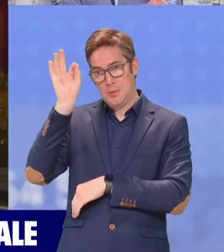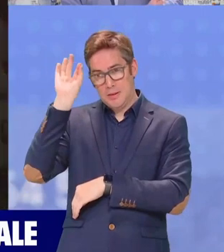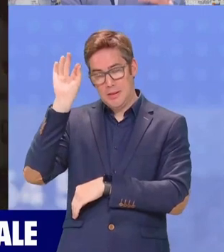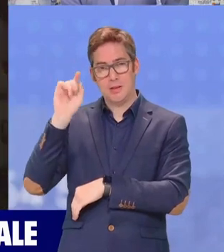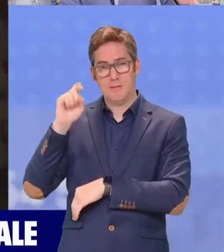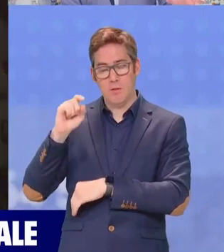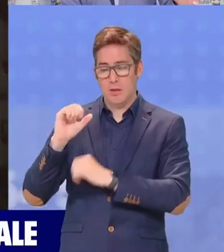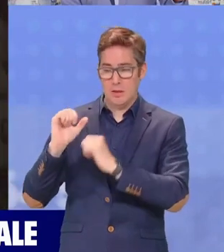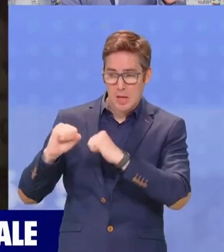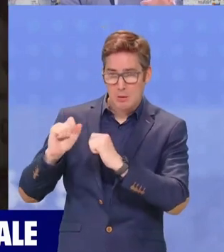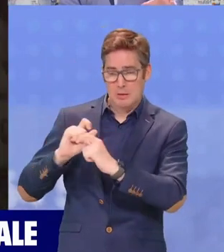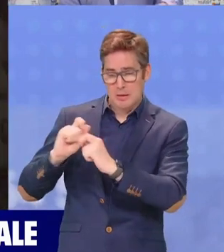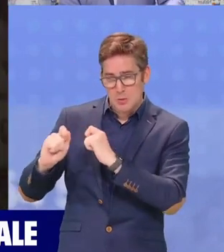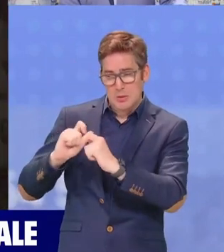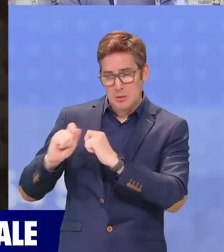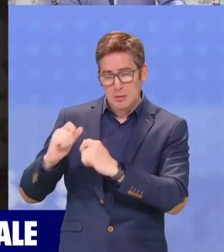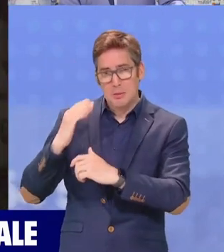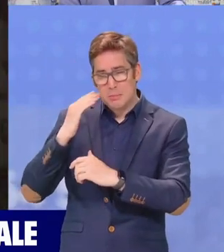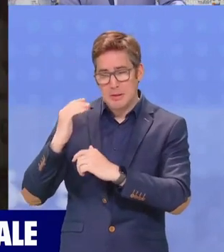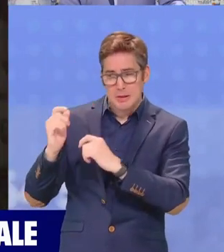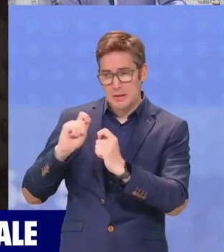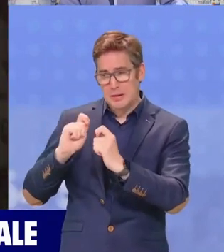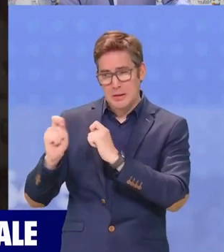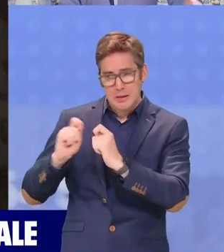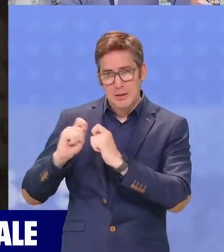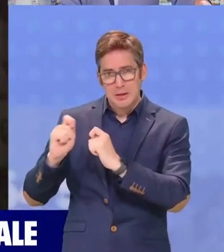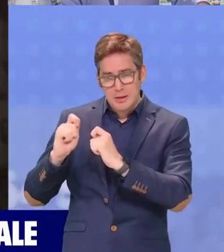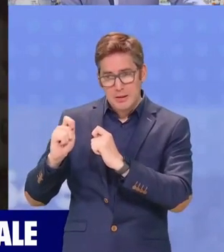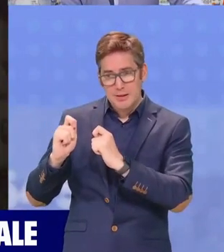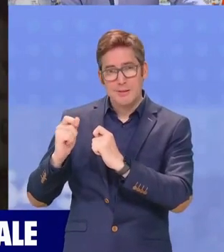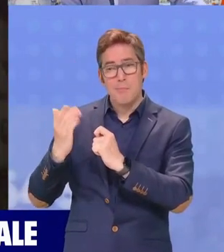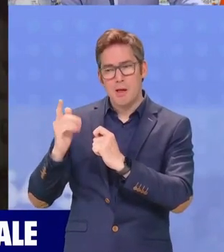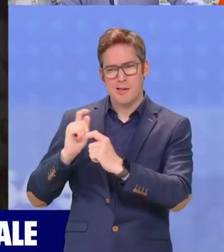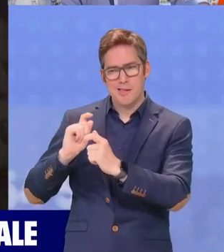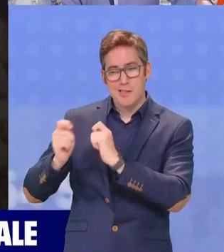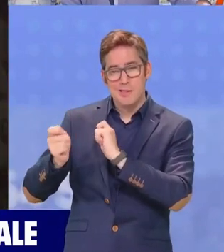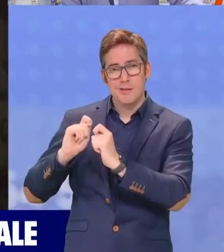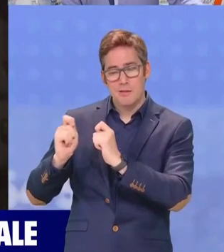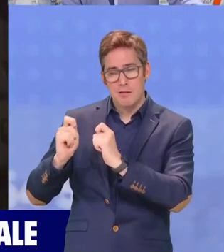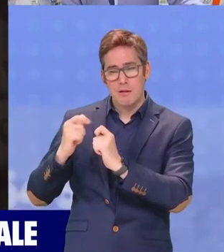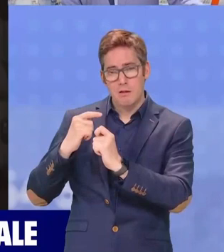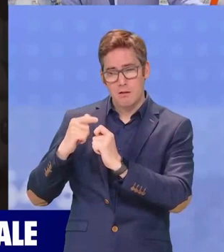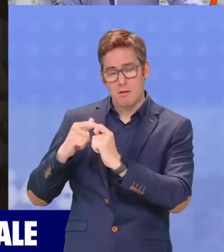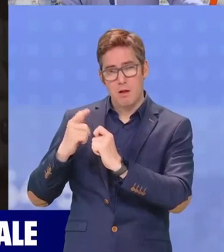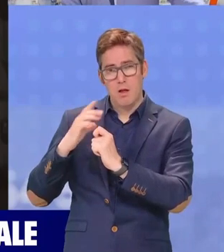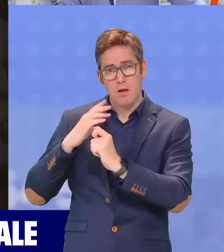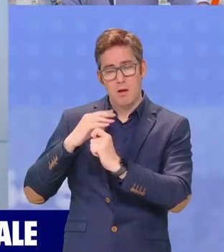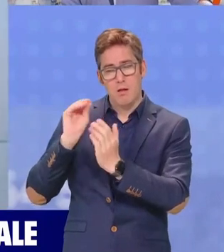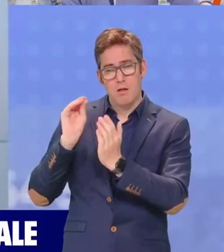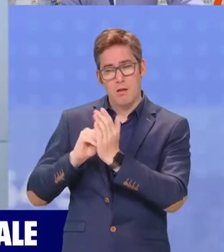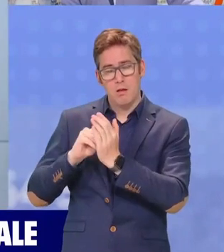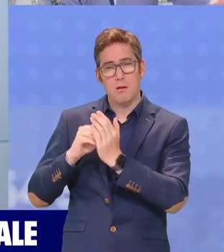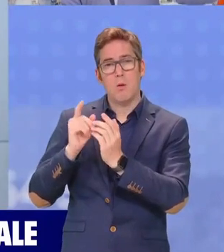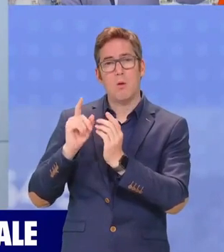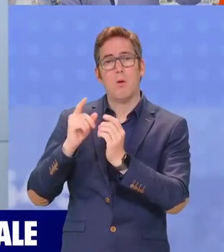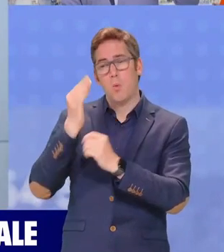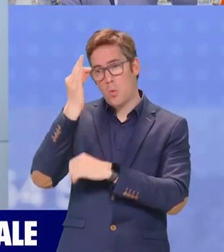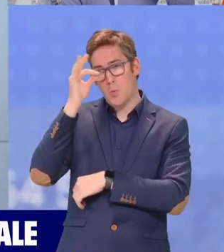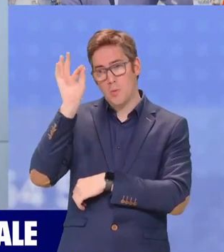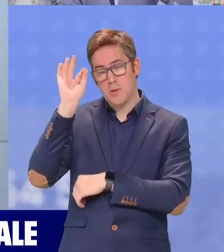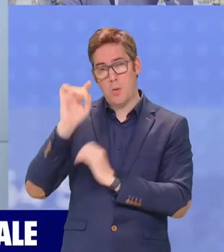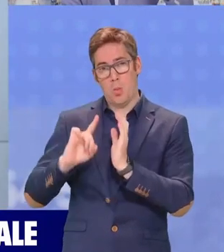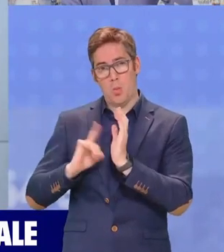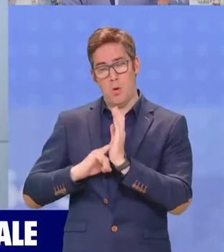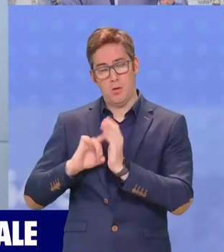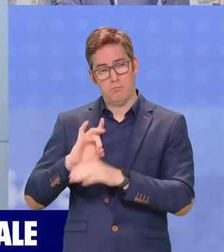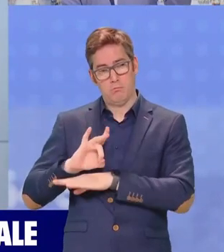bilatéral entre la France et la Tunisie qui se serait appliqué et se traiter bilatéral prévoit que la Tunisie peut refuser